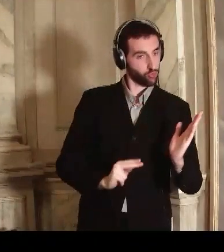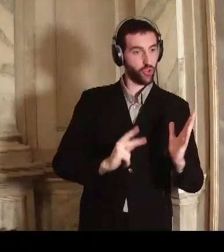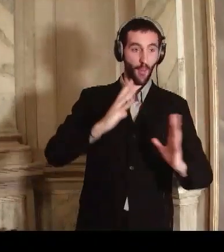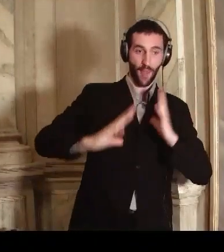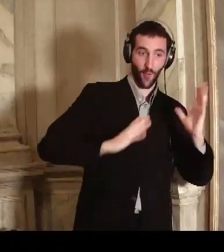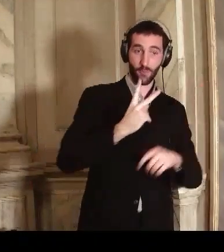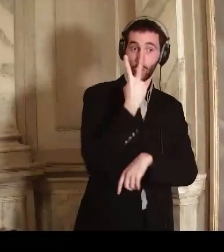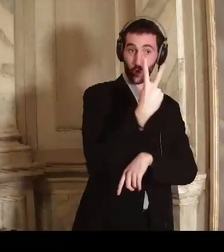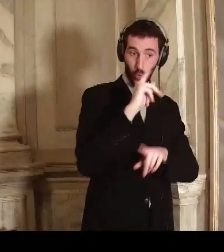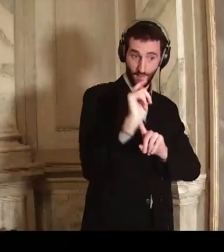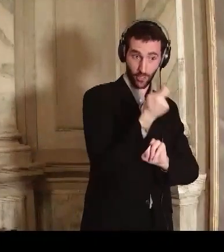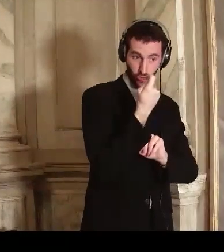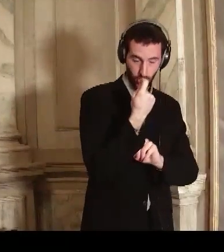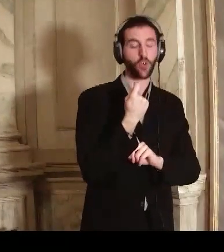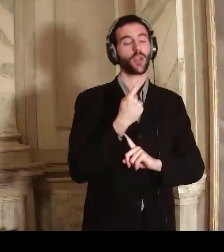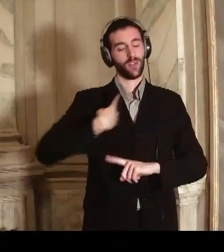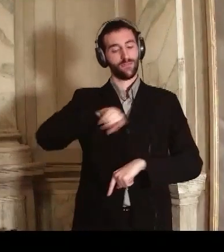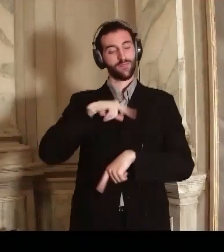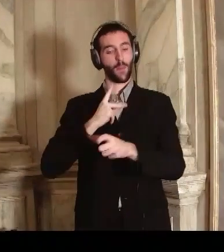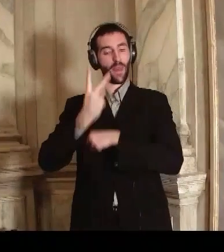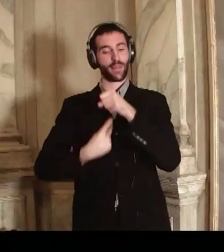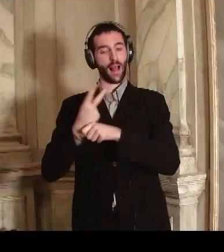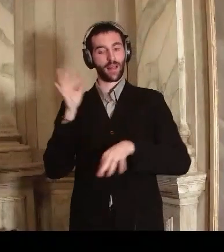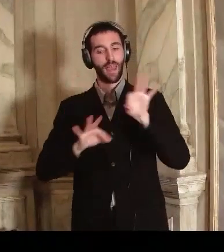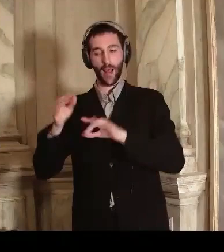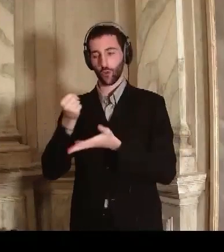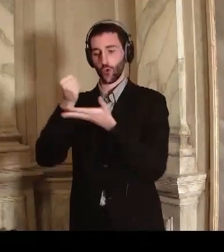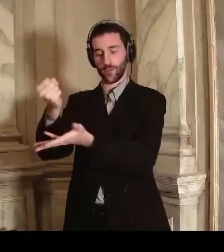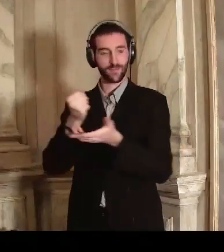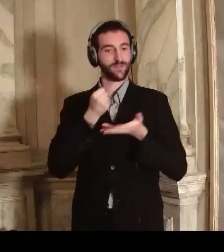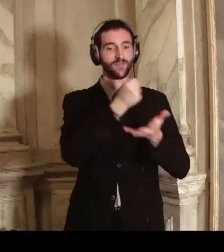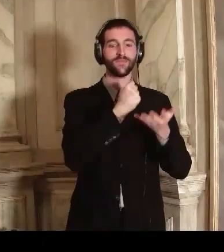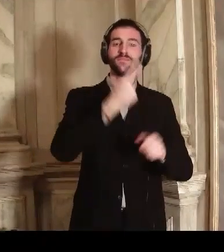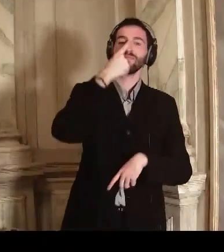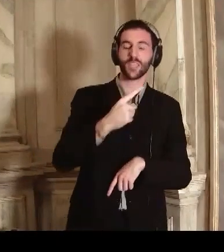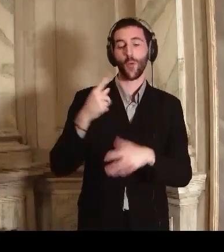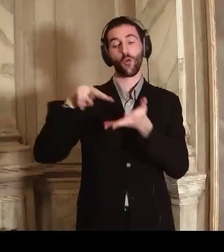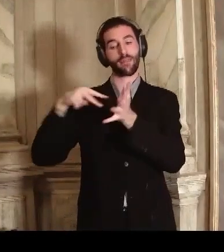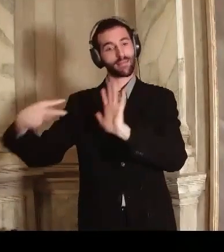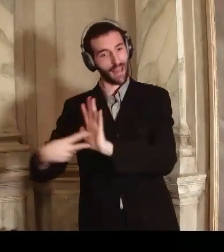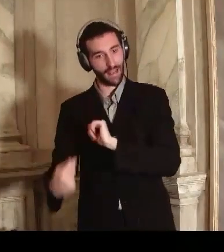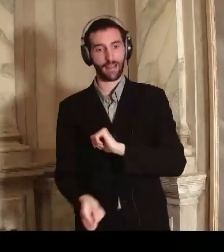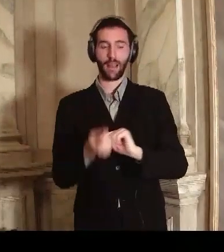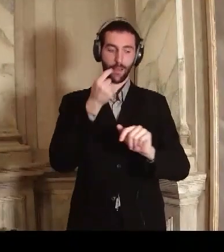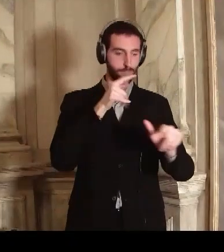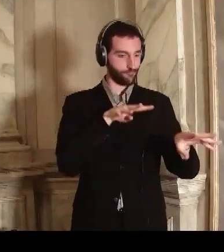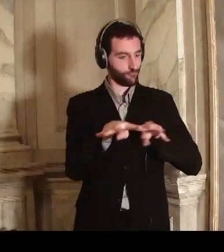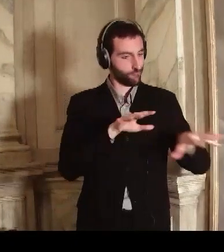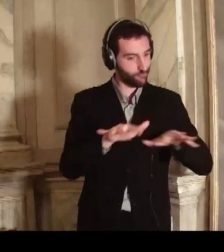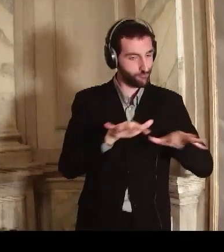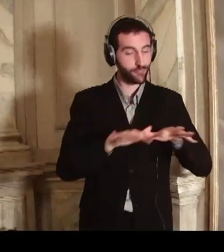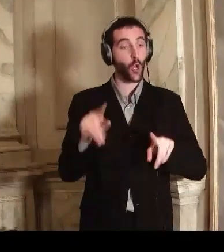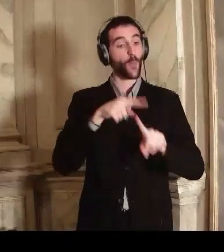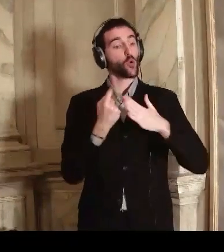dalla Biennale Teatro un sostegno in termini di produzione, tecnica e logistica, ma anche un costante